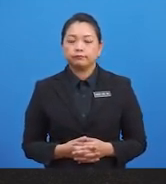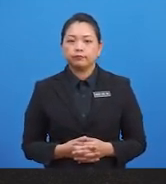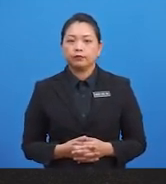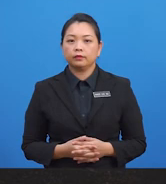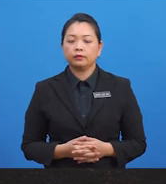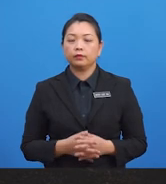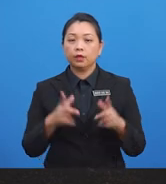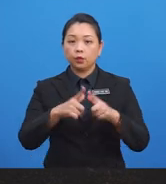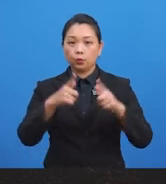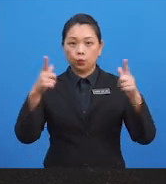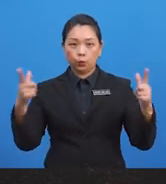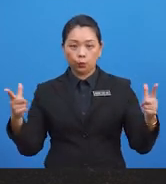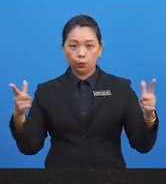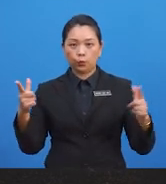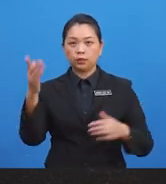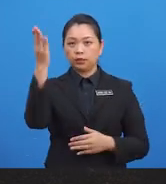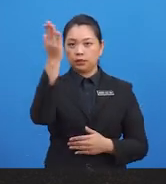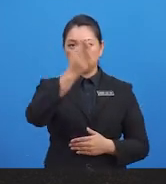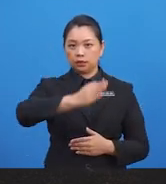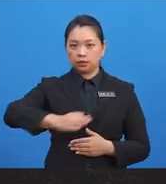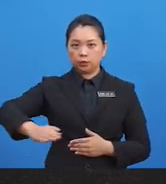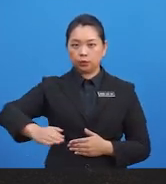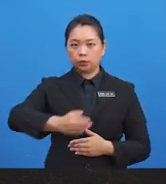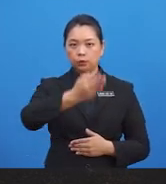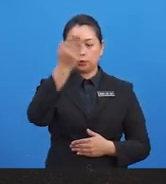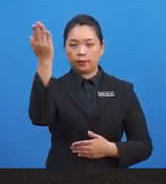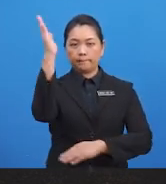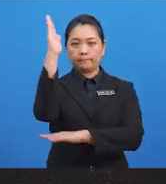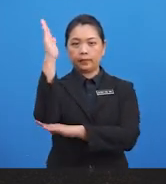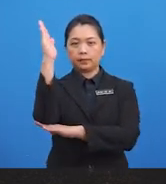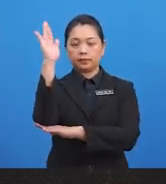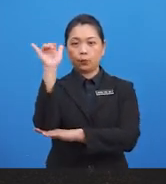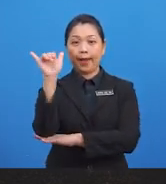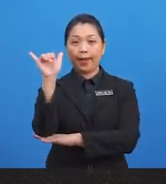Luas lengkuk dibatasi dengan paksi Y.